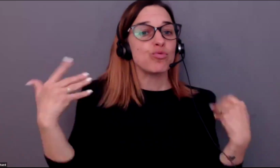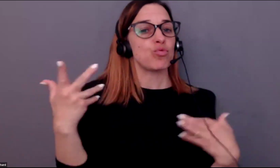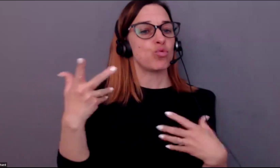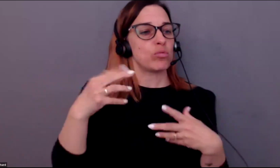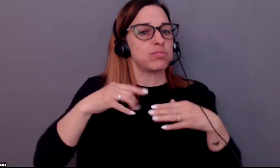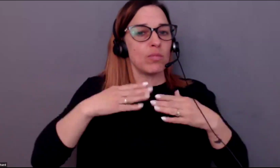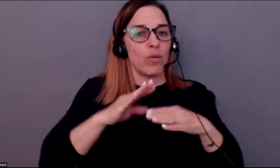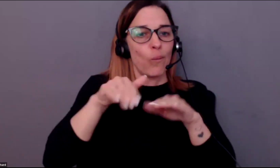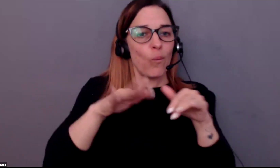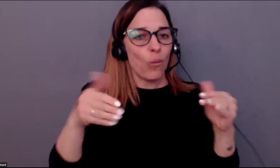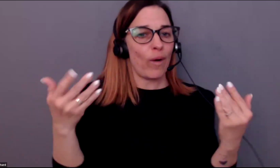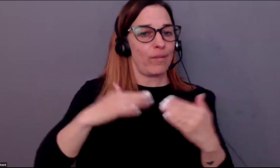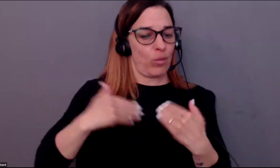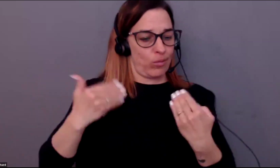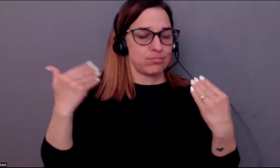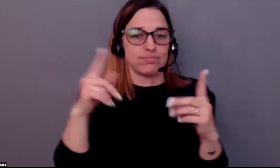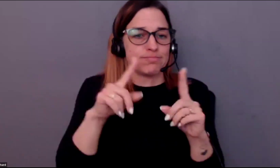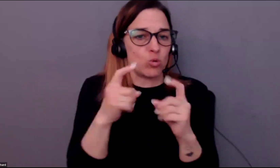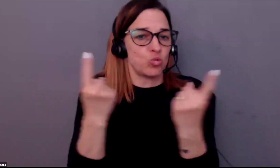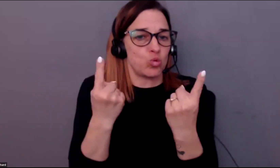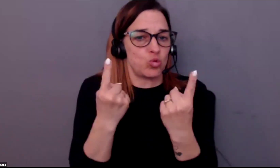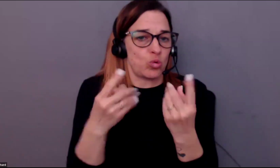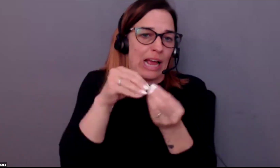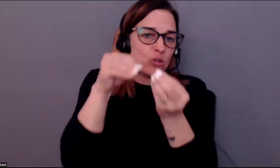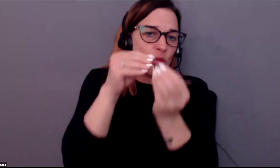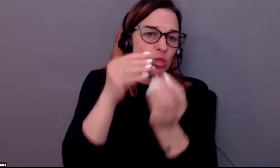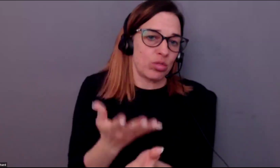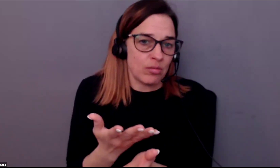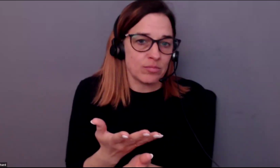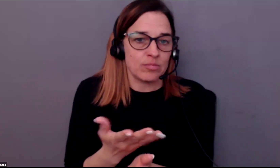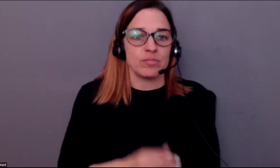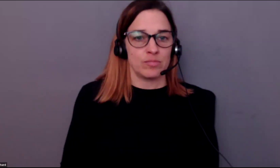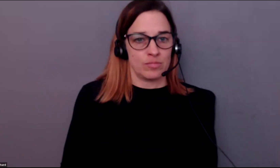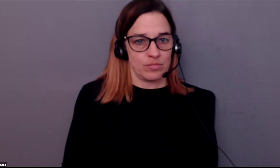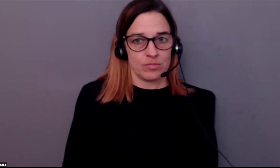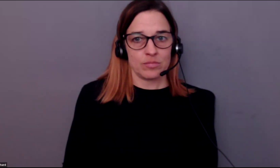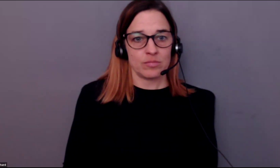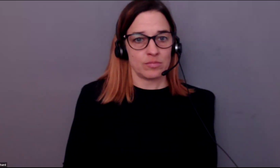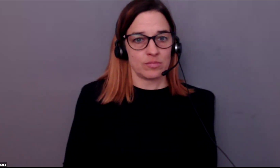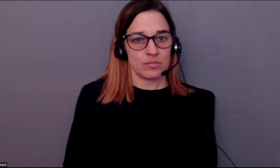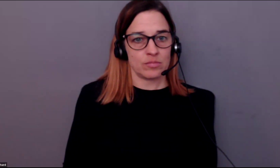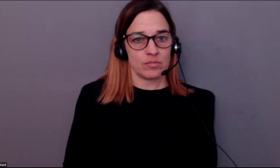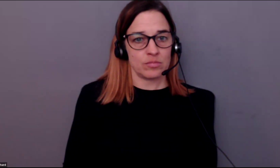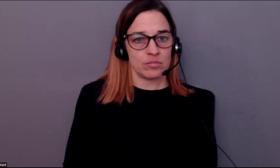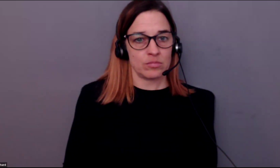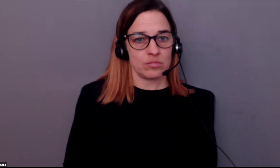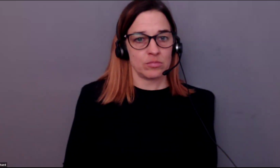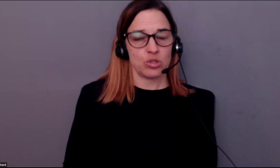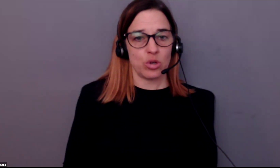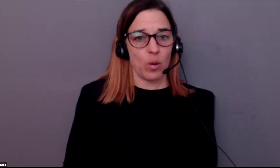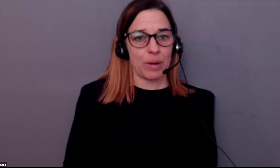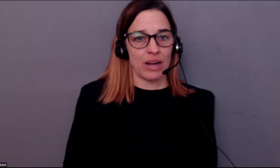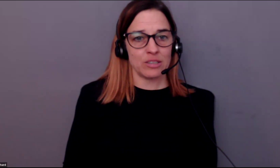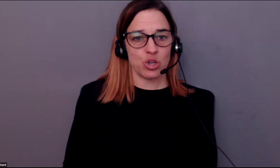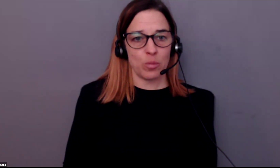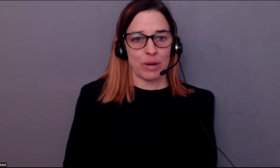Exactement. Tu sais? Après ça, ben, les femmes qui ont une